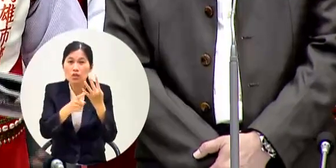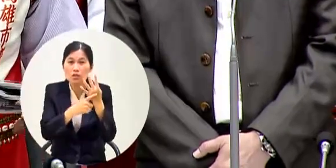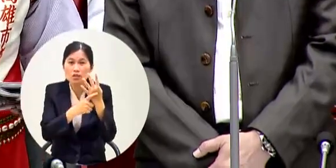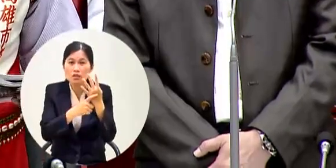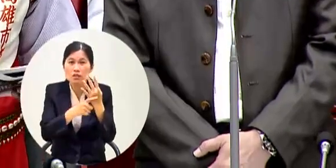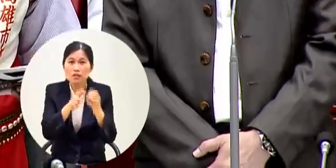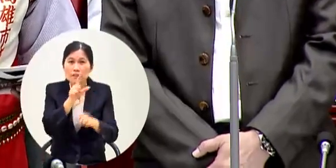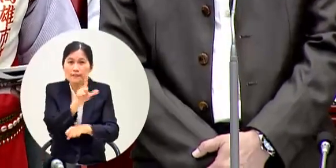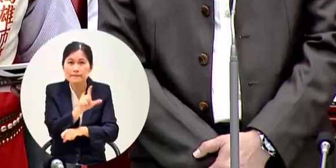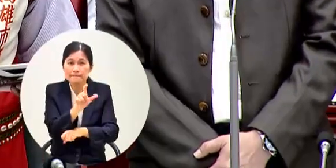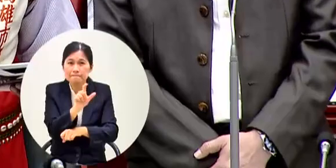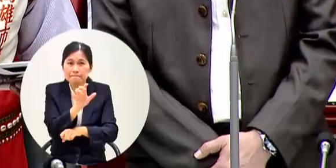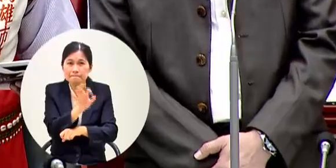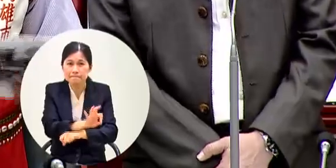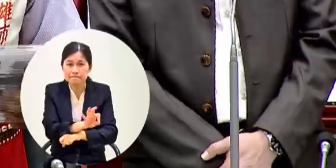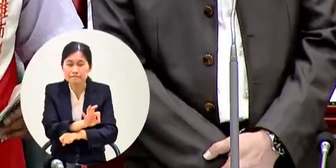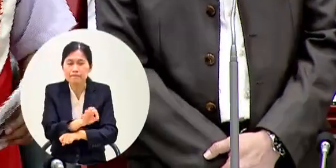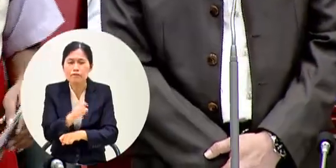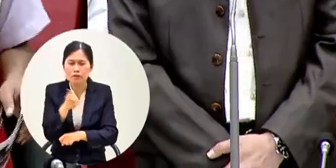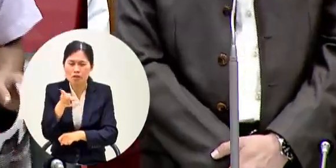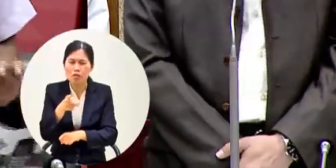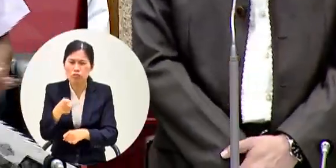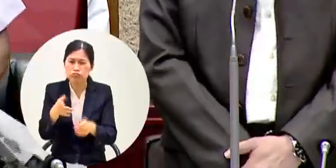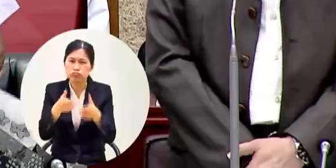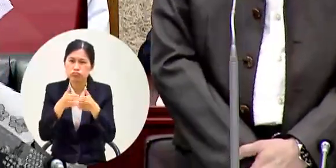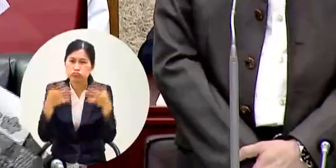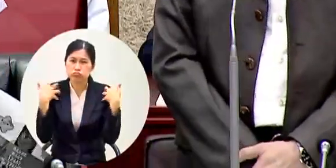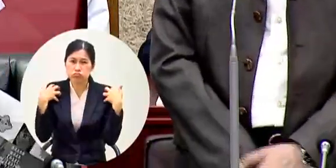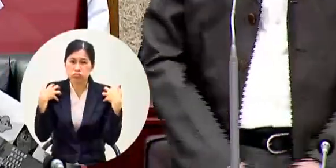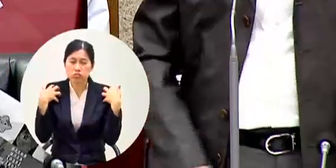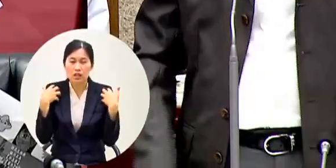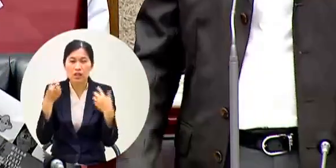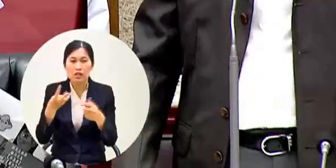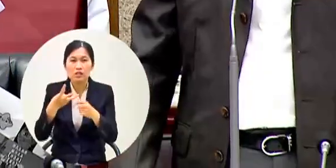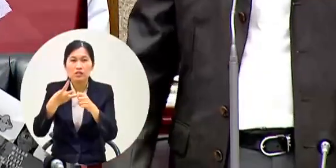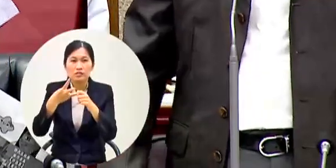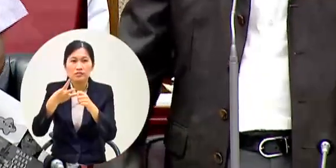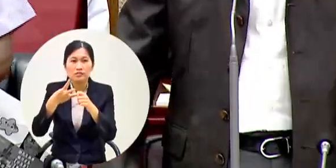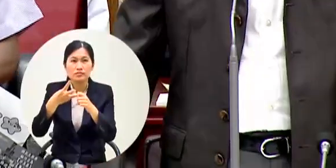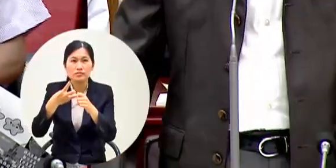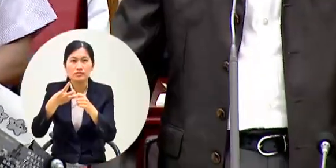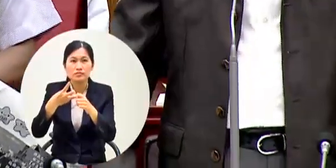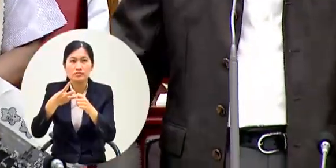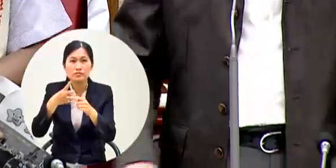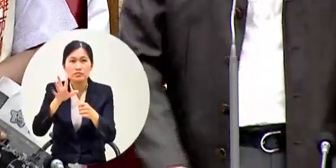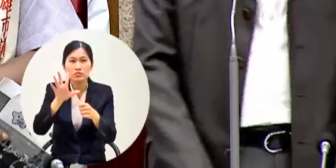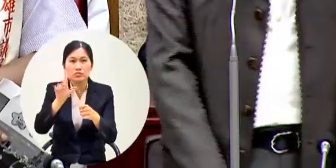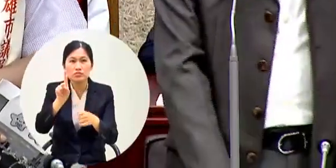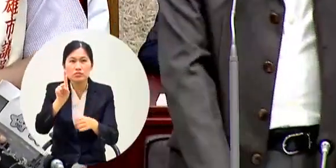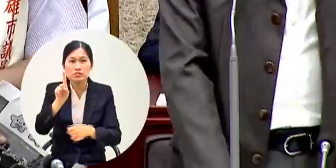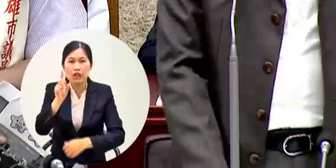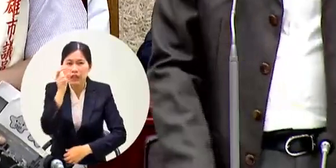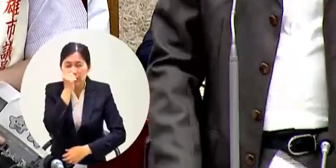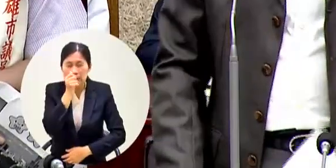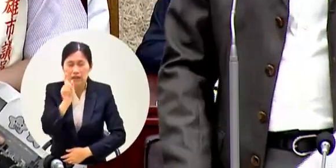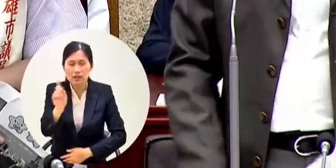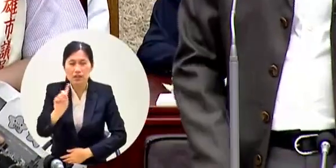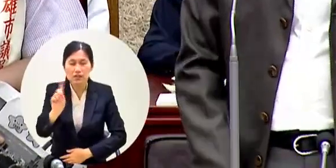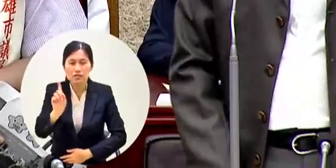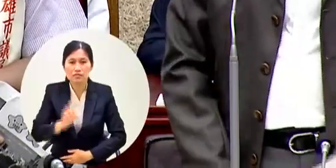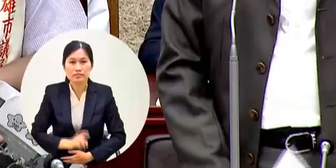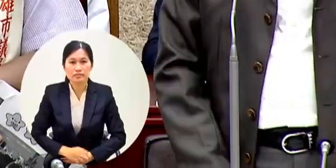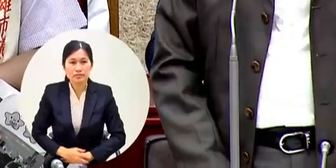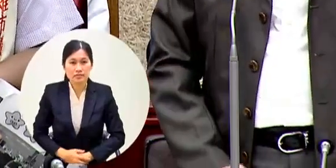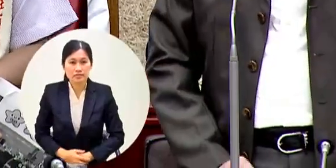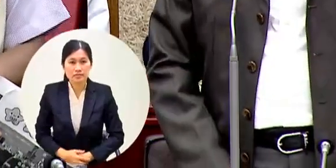会，再配合当地公所的农业科，我想这是你的课